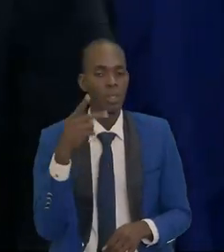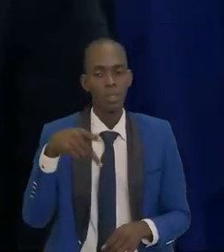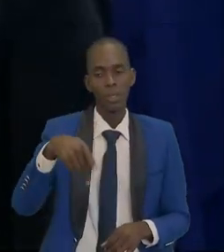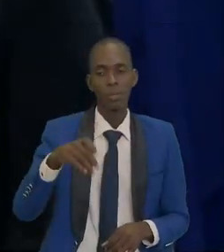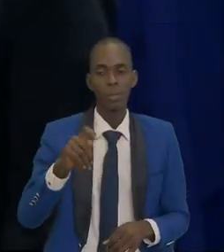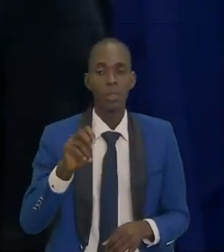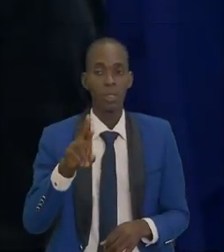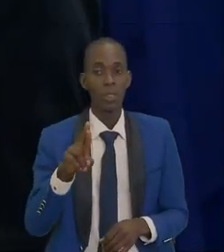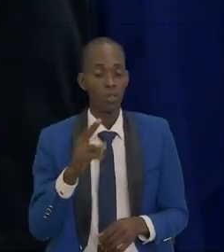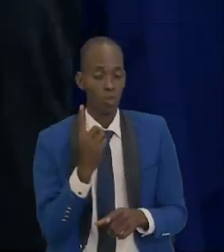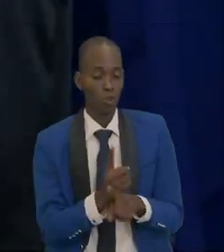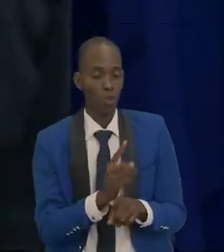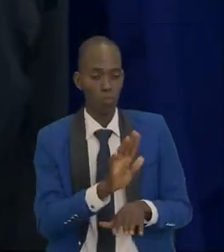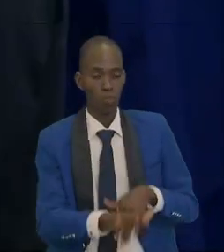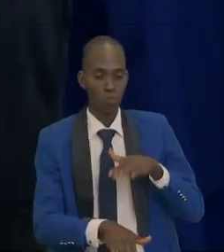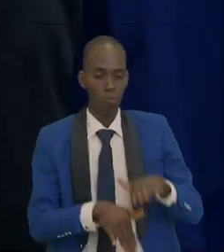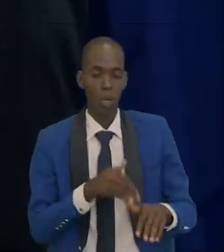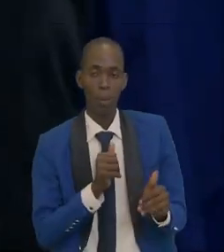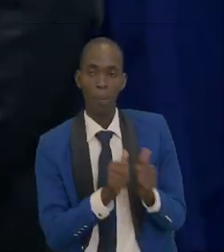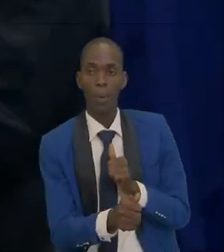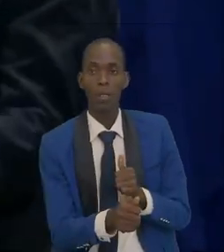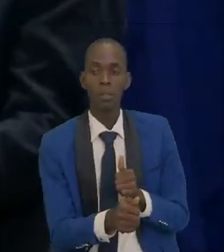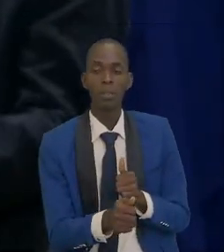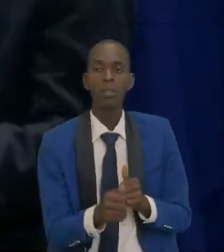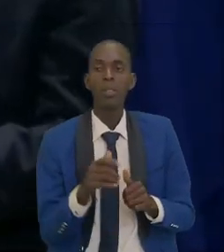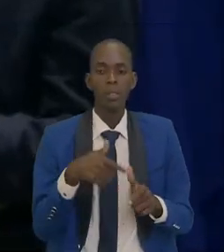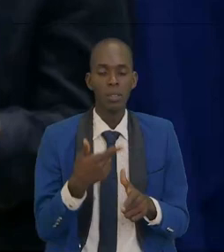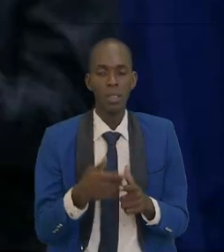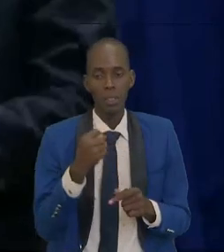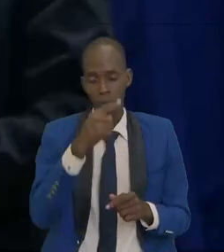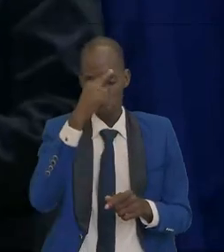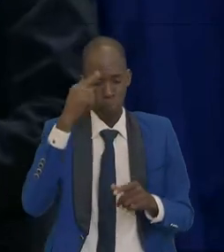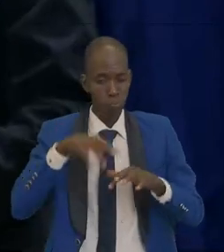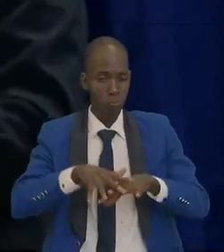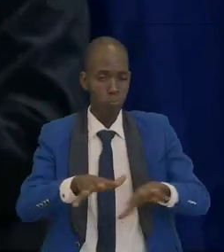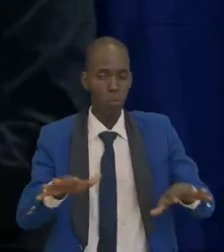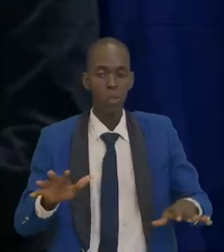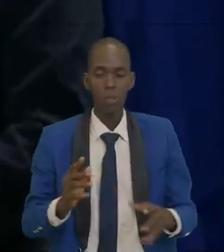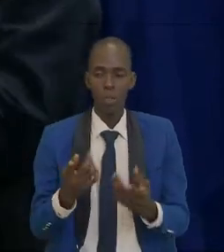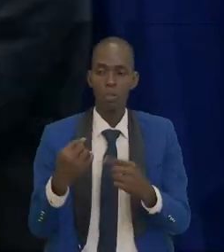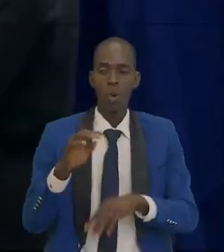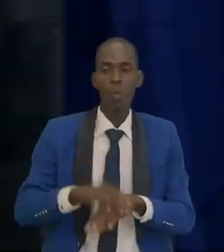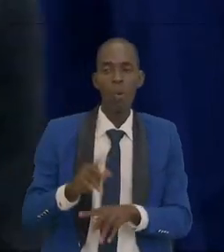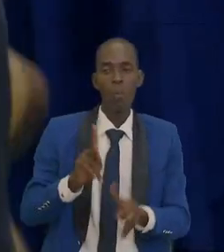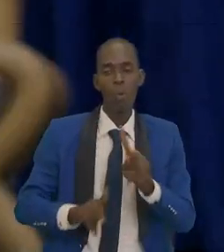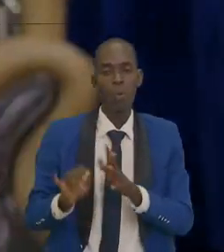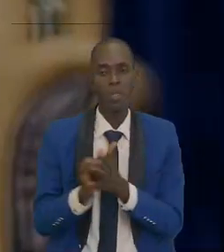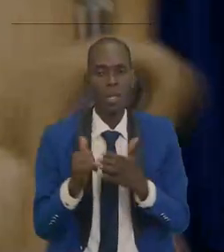qui marche seulement. Et l'ombre tombe sur ceux qui avaient des problèmes.